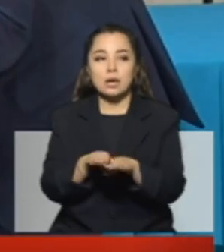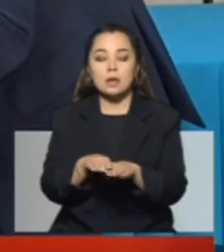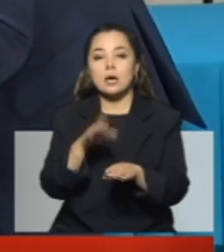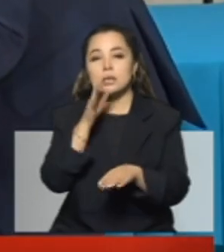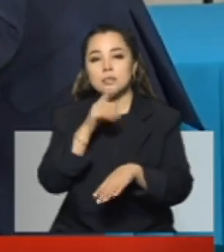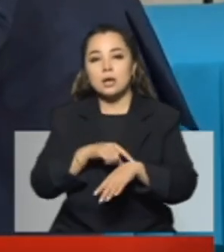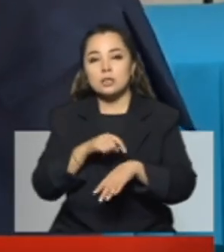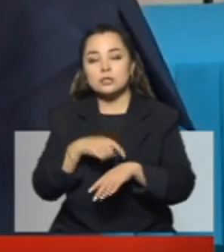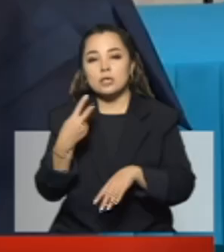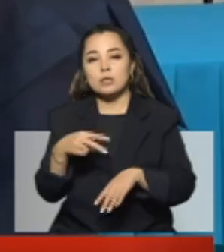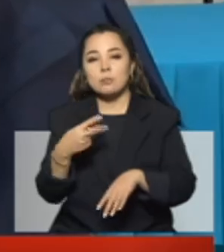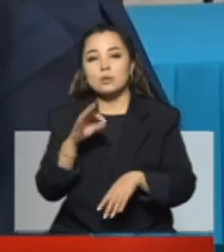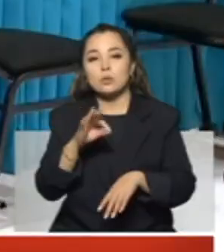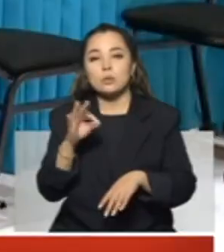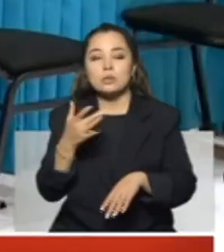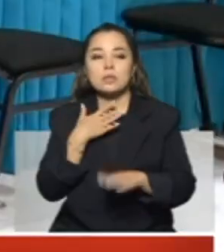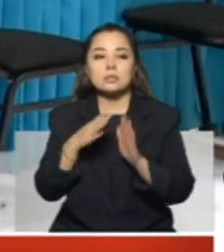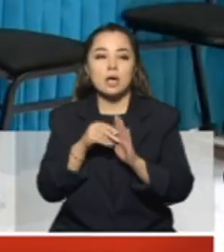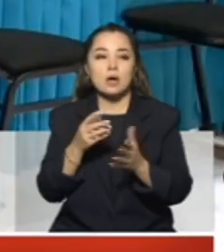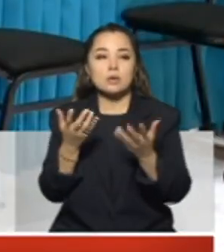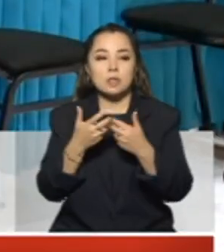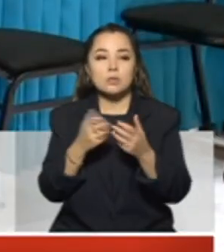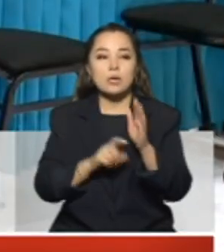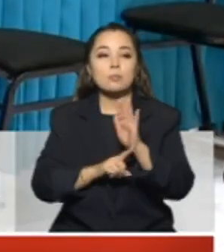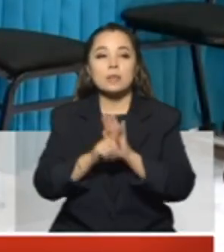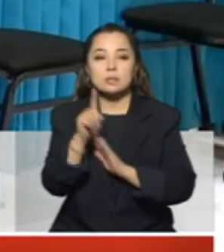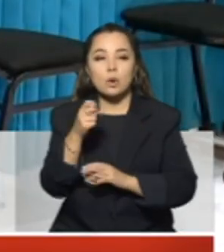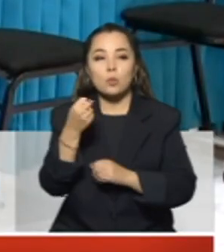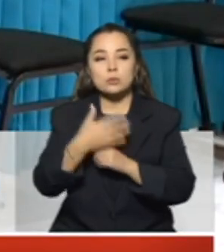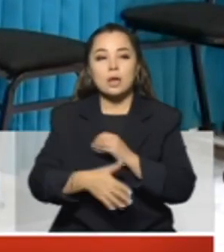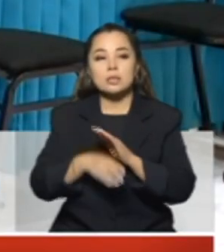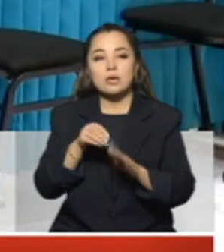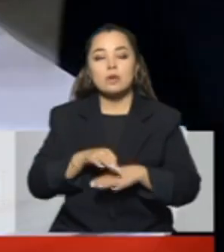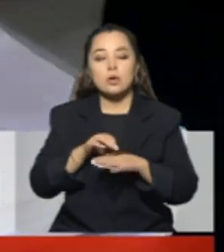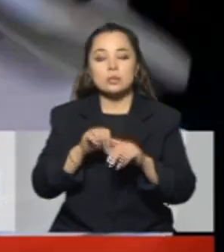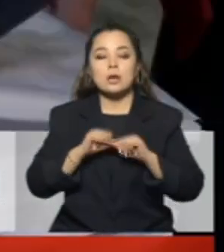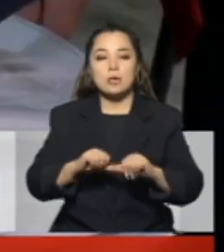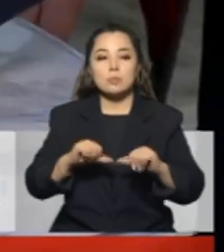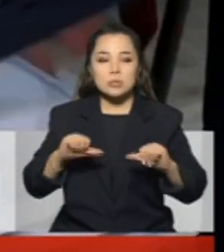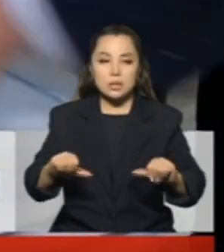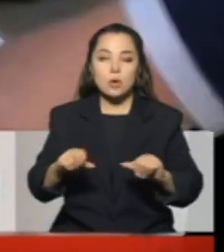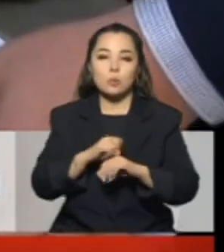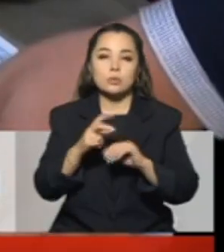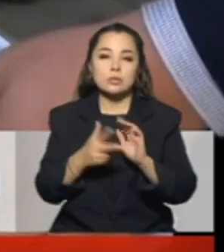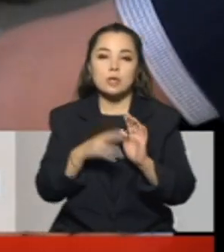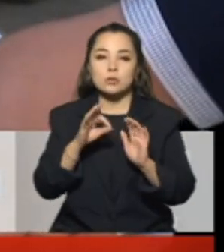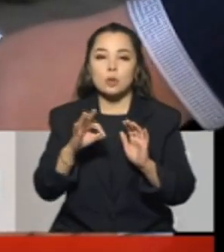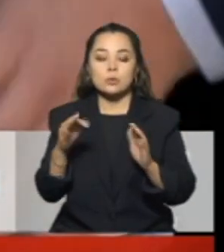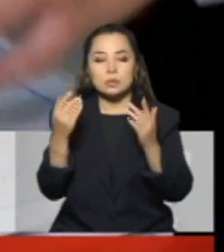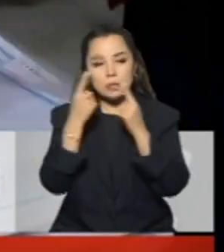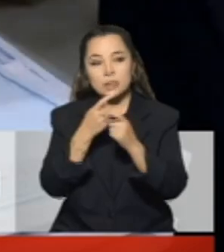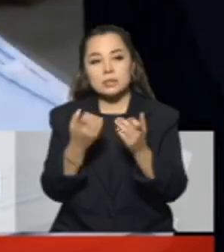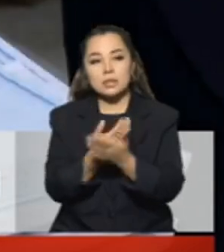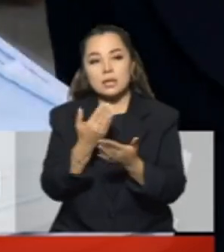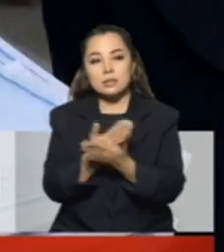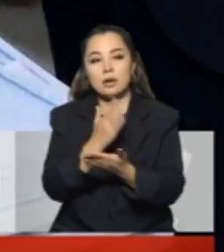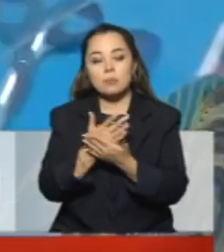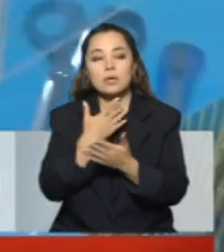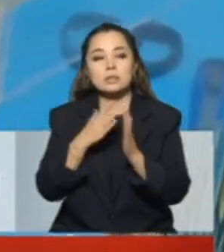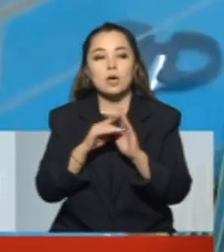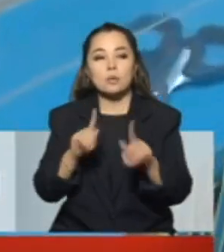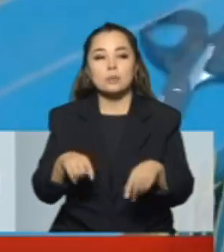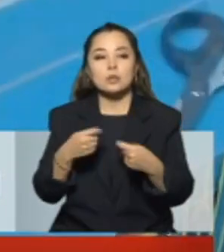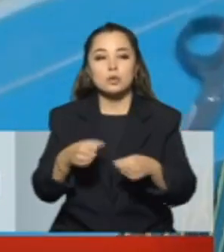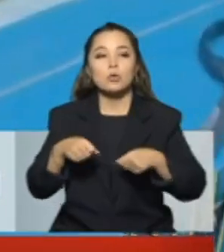Сағат 20:00-де дауыстарды санау басталды. Орталық референдум комиссиясы 18:00-дегі дерегі бойынша елдегі дауыс